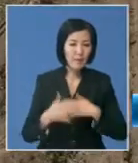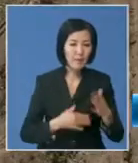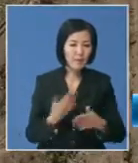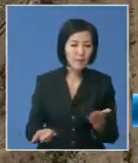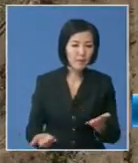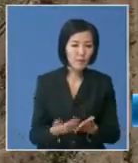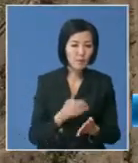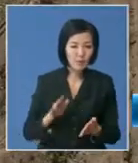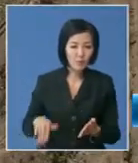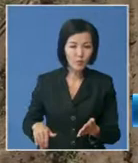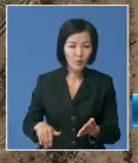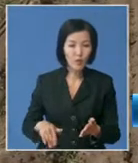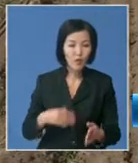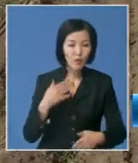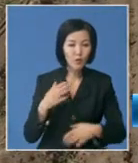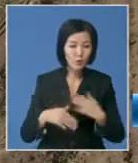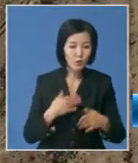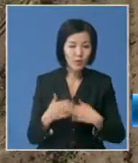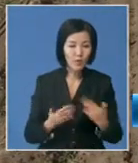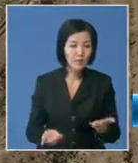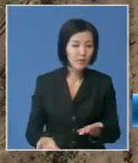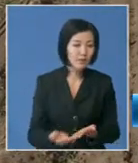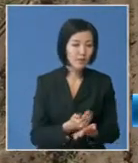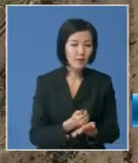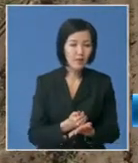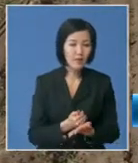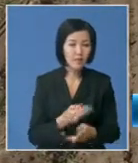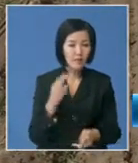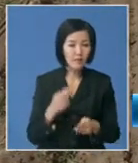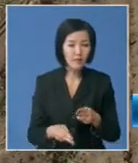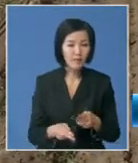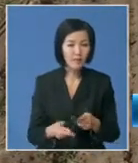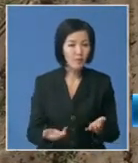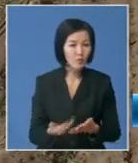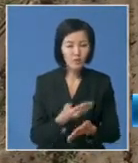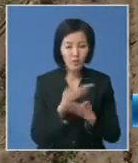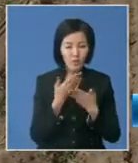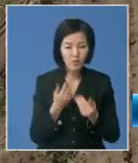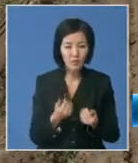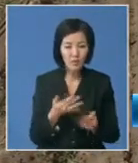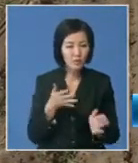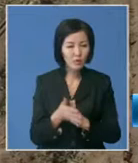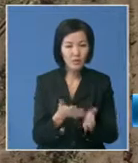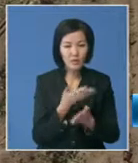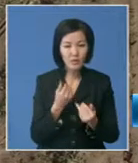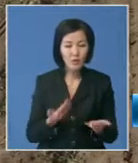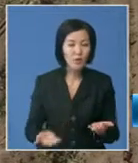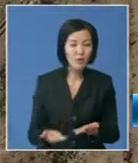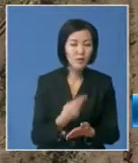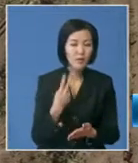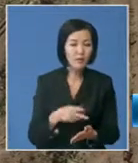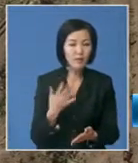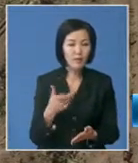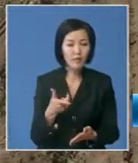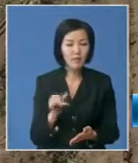ботву а затем уже другой комбайн собирает корнеплоды потери урожая практически нет на сегодня уже убрали 25 гектаров